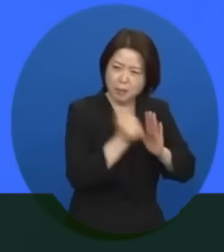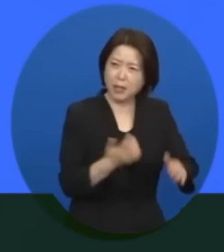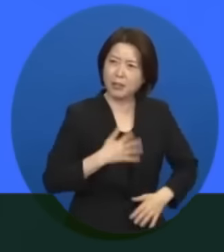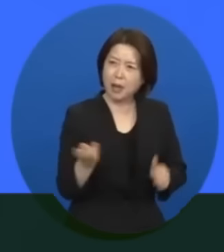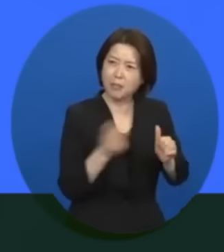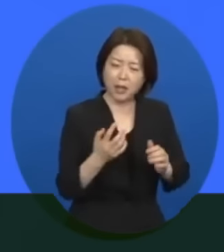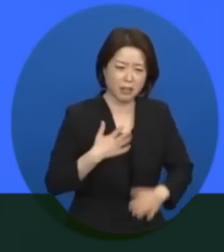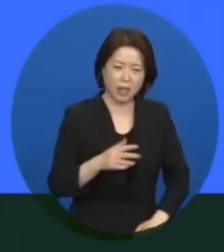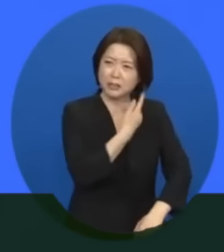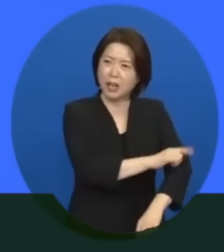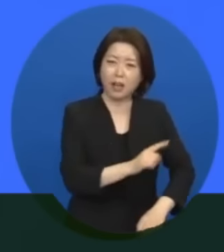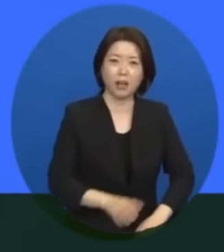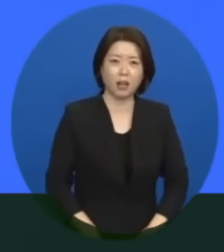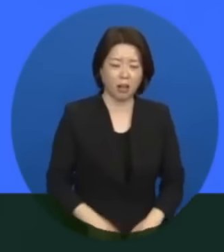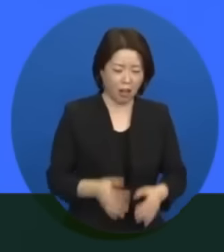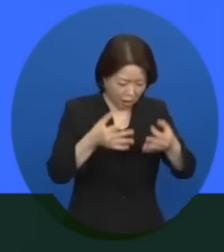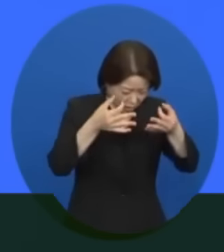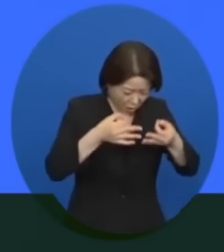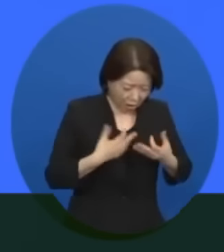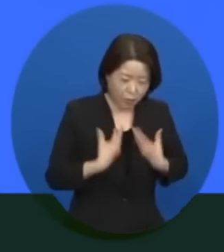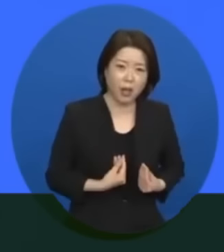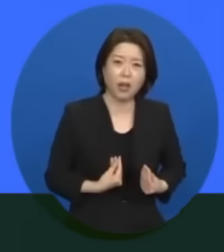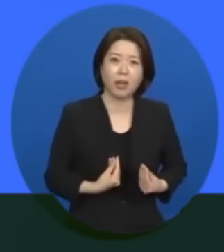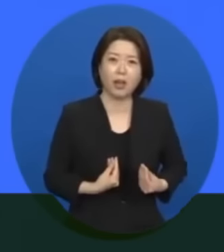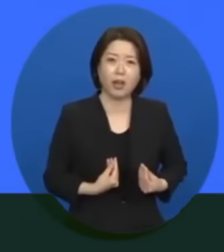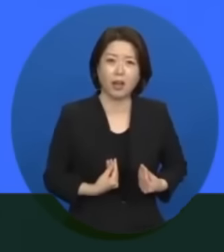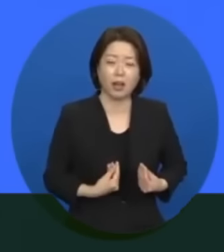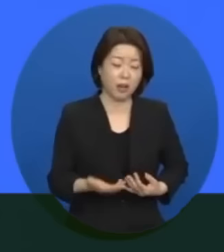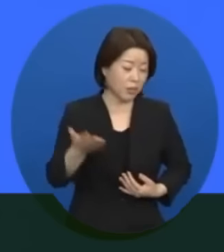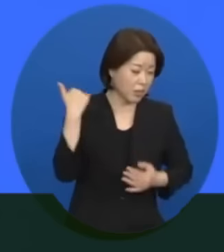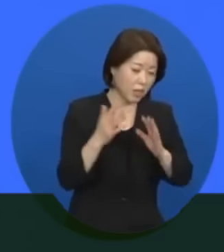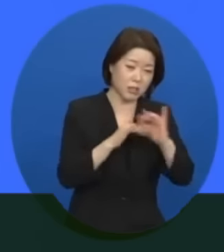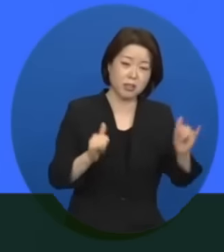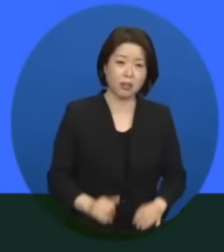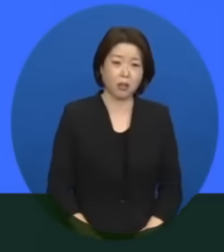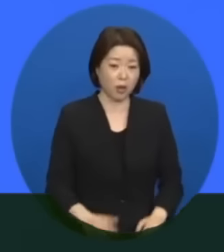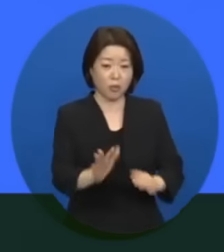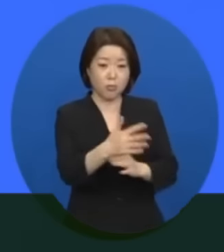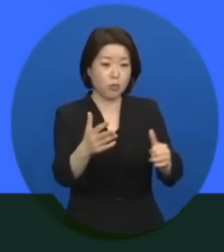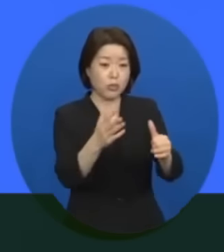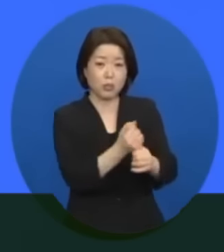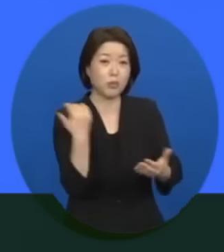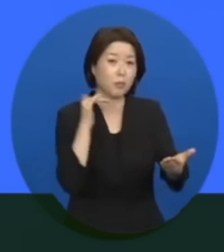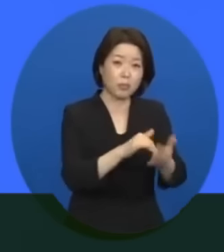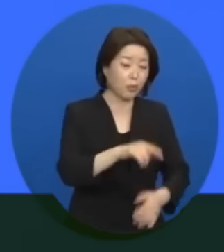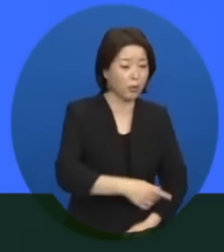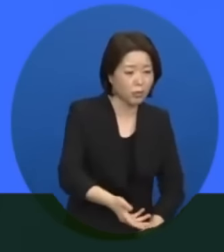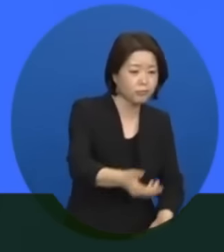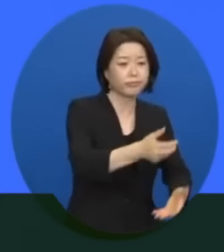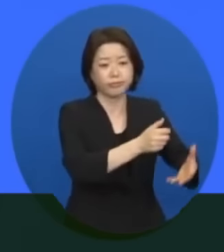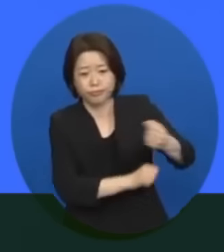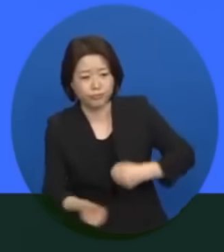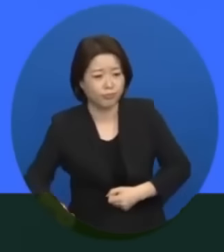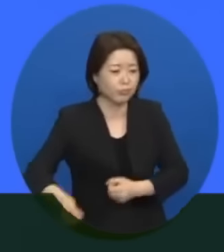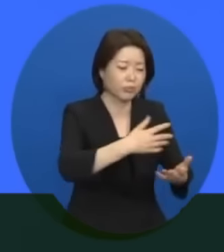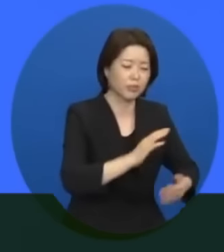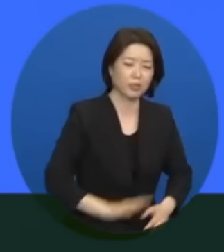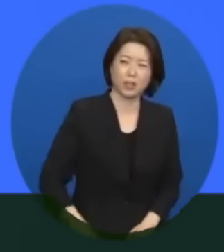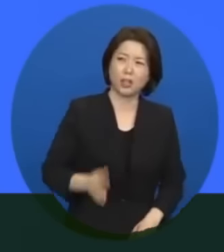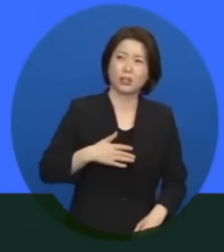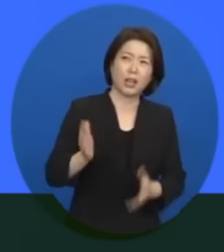없어 막 이래가지고 어떻게 했습니까 옛 사람으로 돌아갔어요 어부 다시 부하는 거 아니야 난 자격 없다